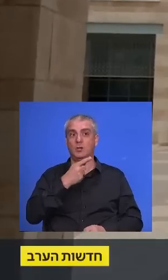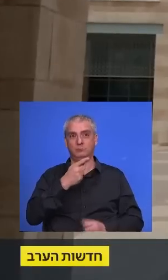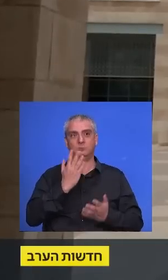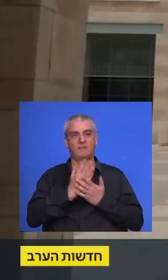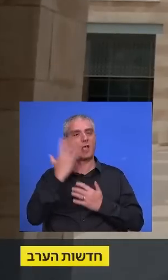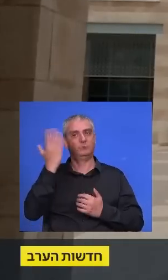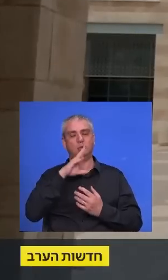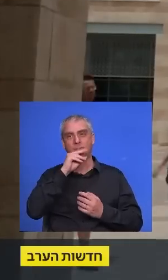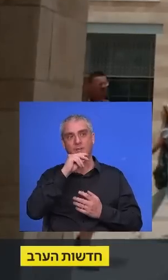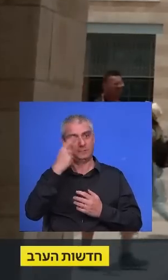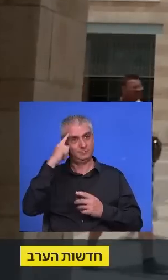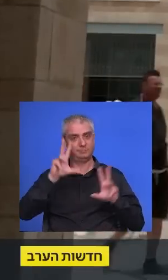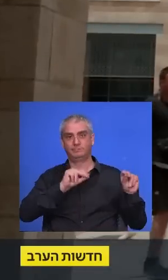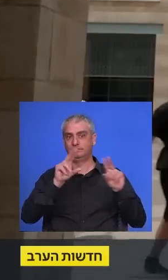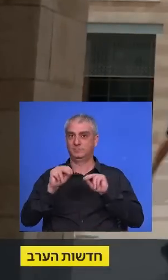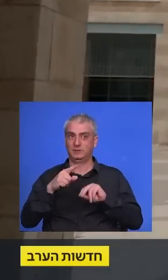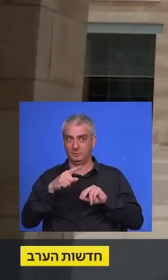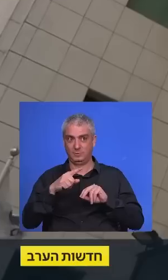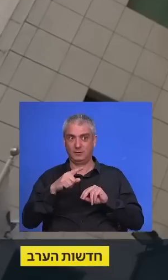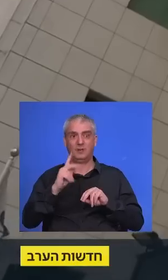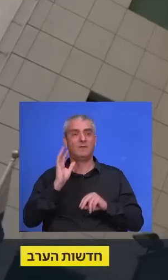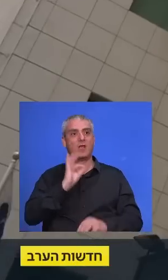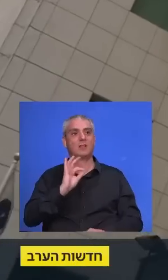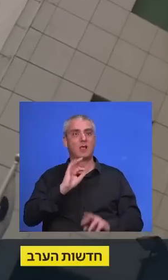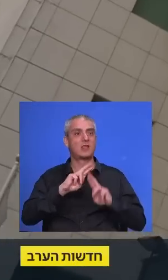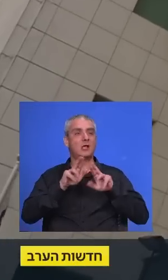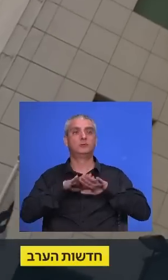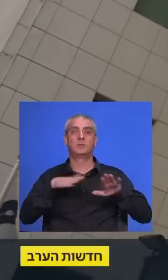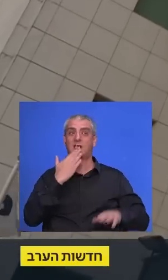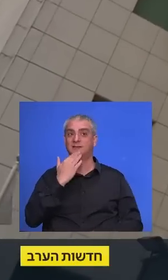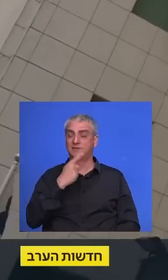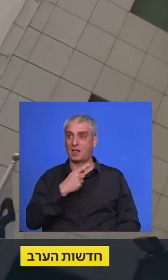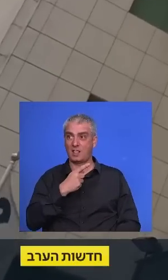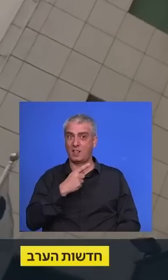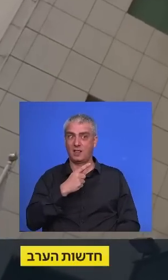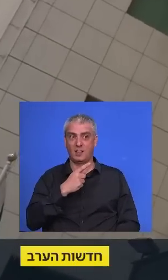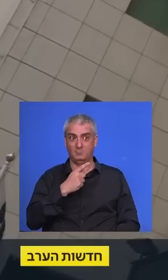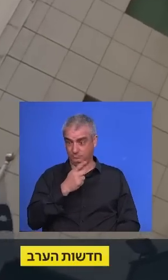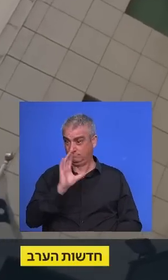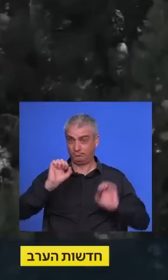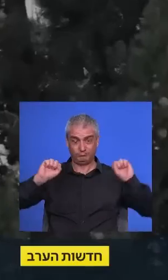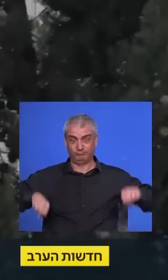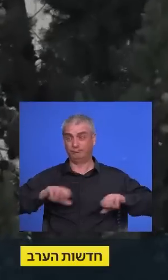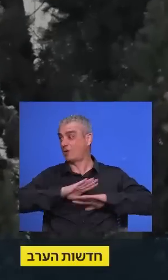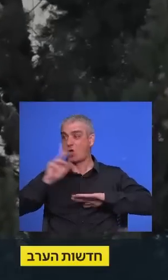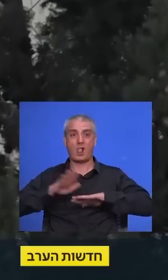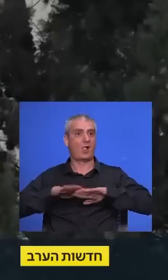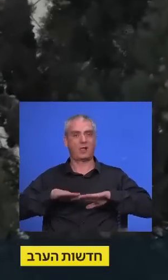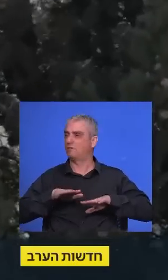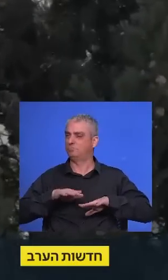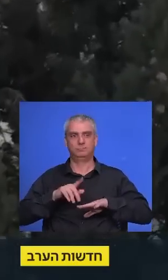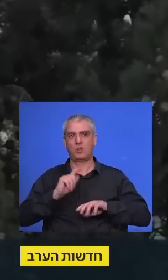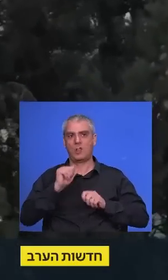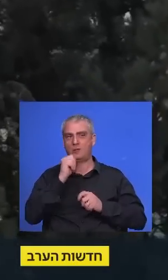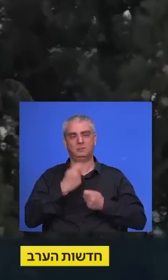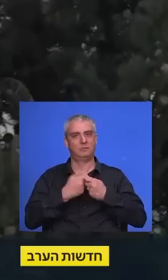שנים מדברים על מיזמים דומים. ועדיין, רשות מקרקעי ישראל, שבידיה הקרקעות, לא ממש משתפת